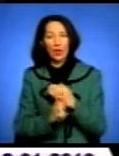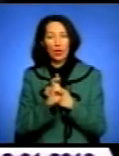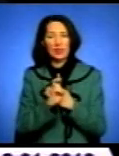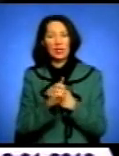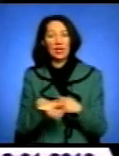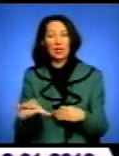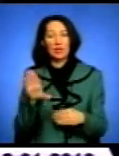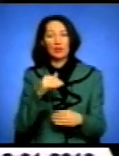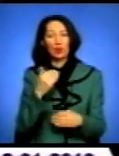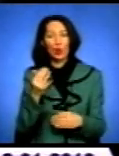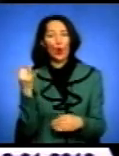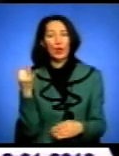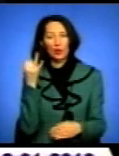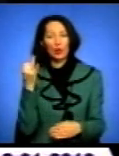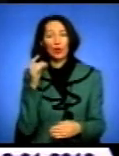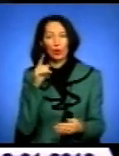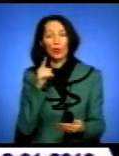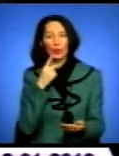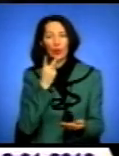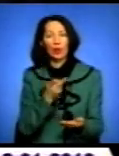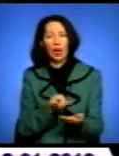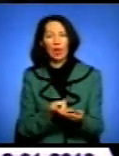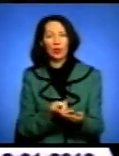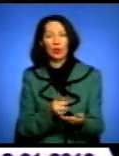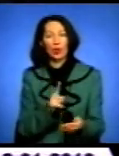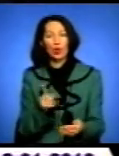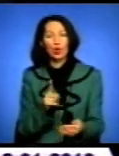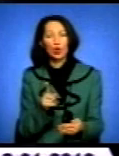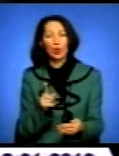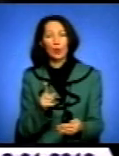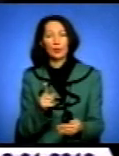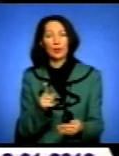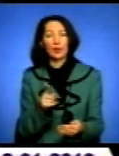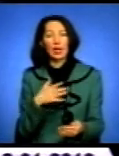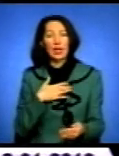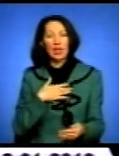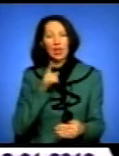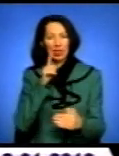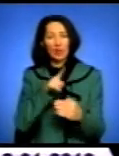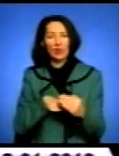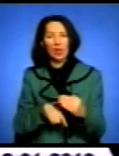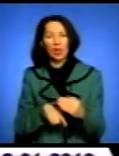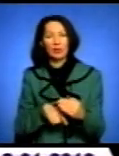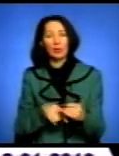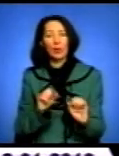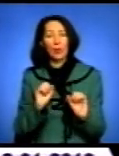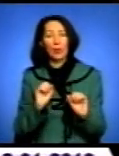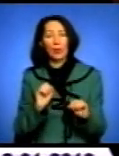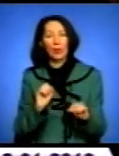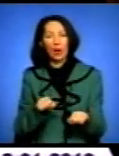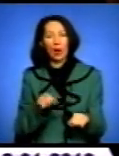історію, вони вказують на те, що наша віра